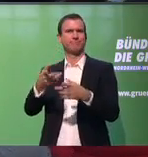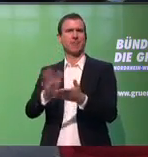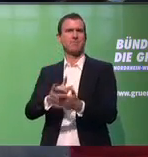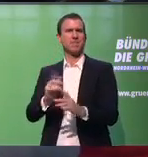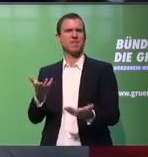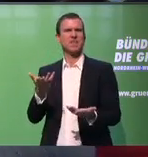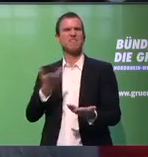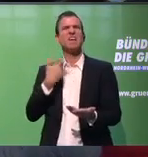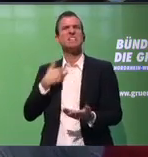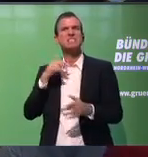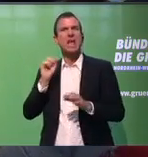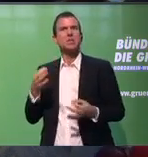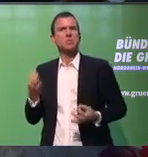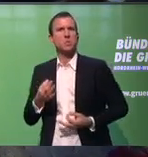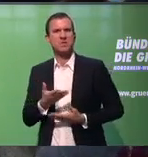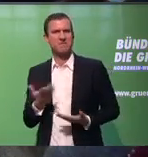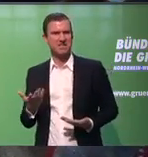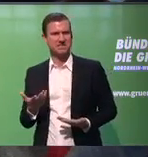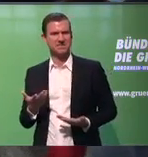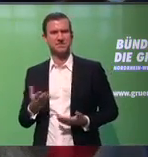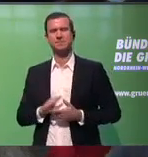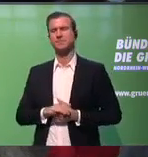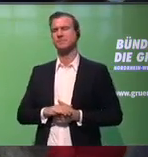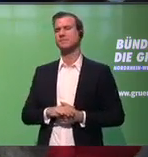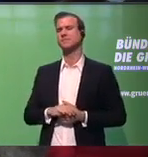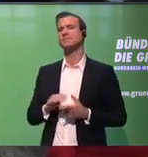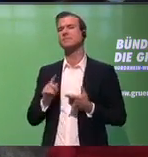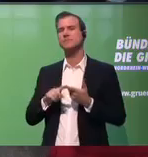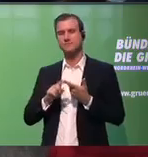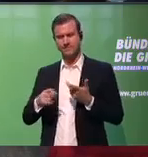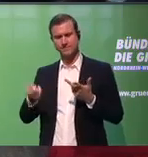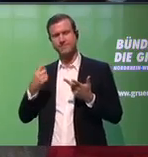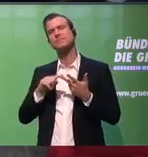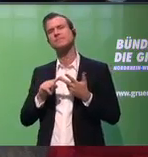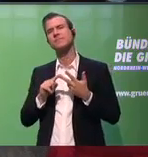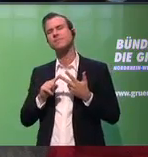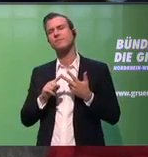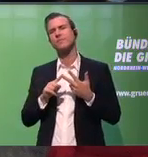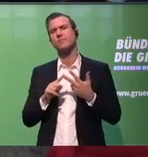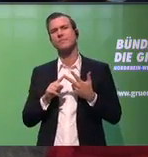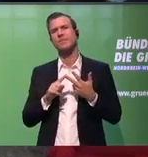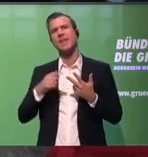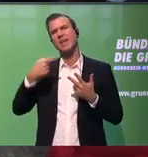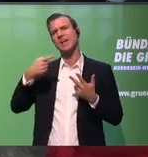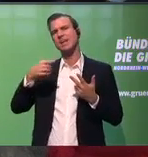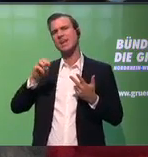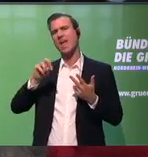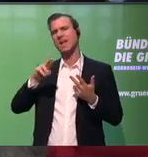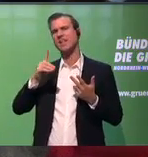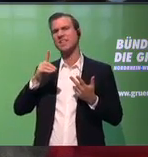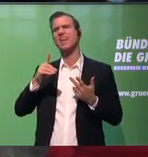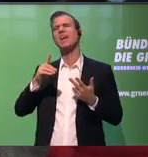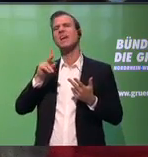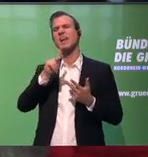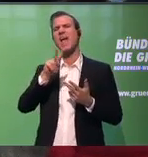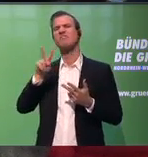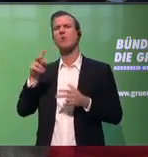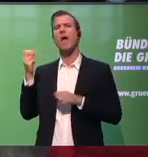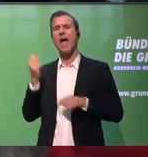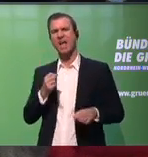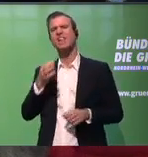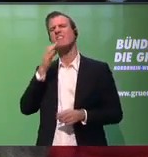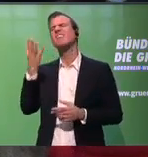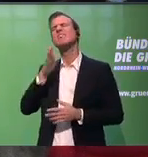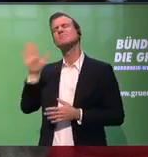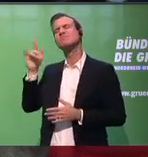tun oder was kann man tun? Und die dritte ist von Gerd aus dem KV Aachen. Welche Maßnahmen hältst